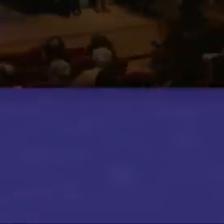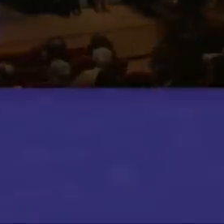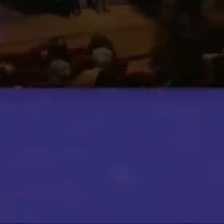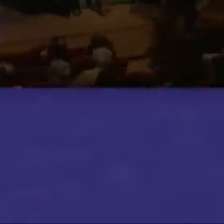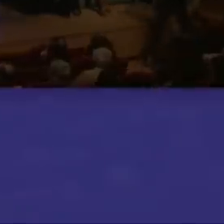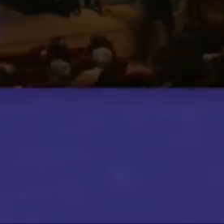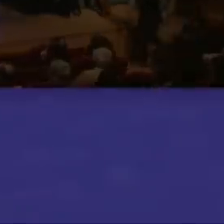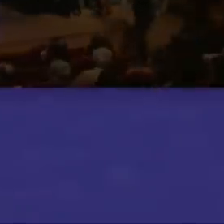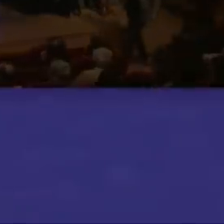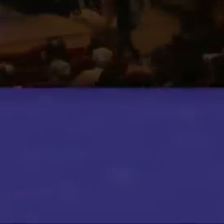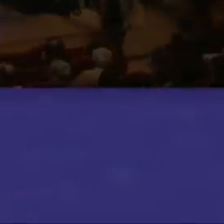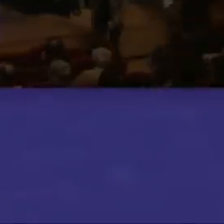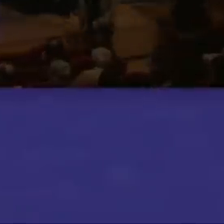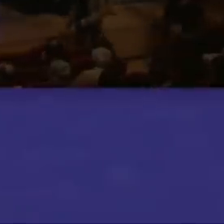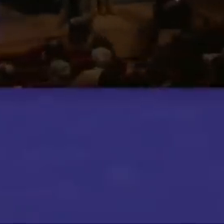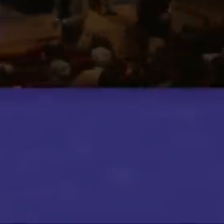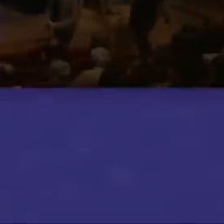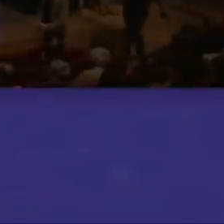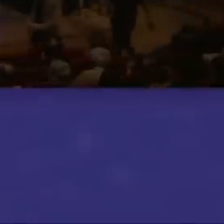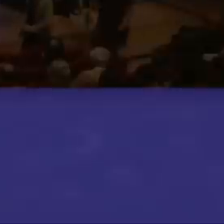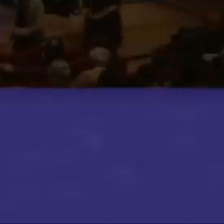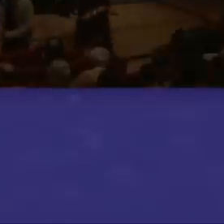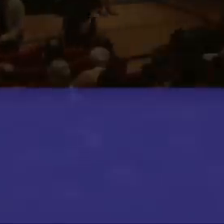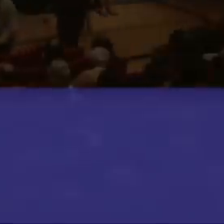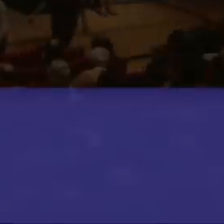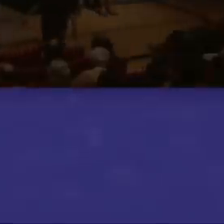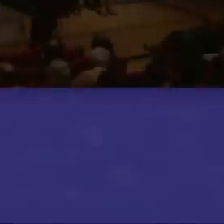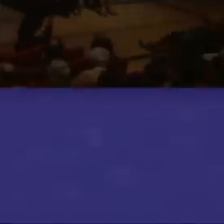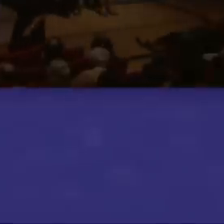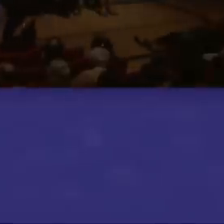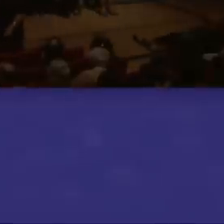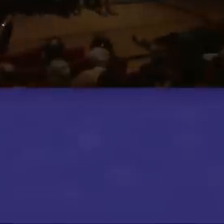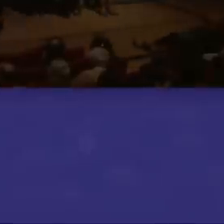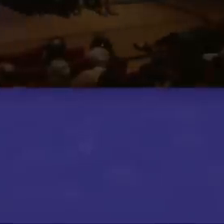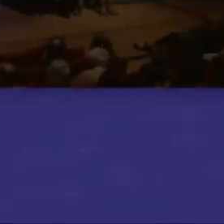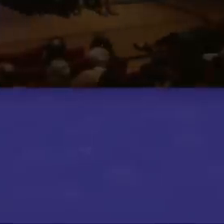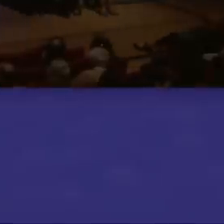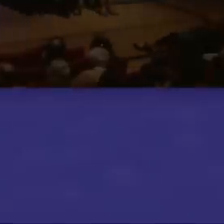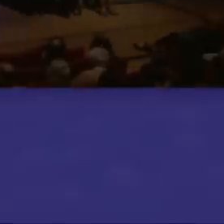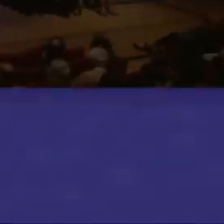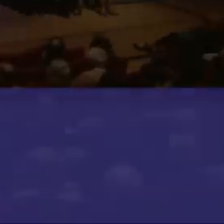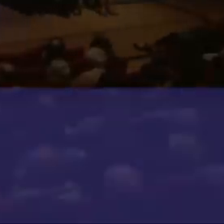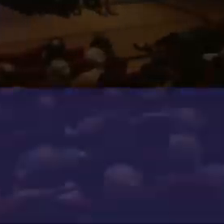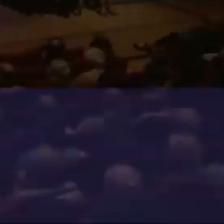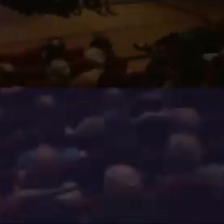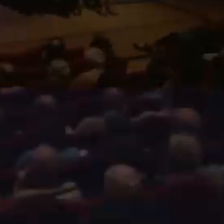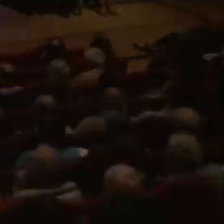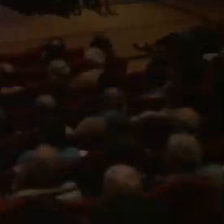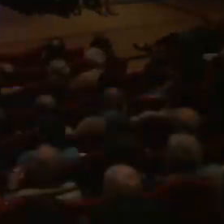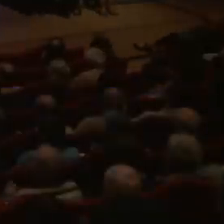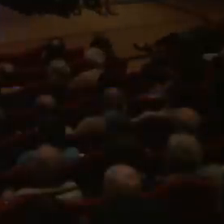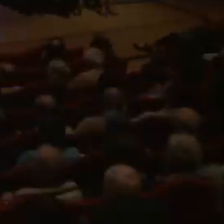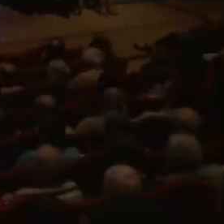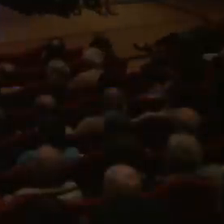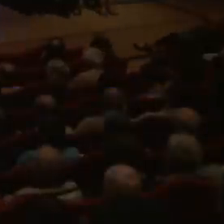Bien, écoutez, merci tout d'abord à l'Espace des sciences. C'est toujours un plaisir d'être présent. C'est toujours un petit peu impressionnant de voir une